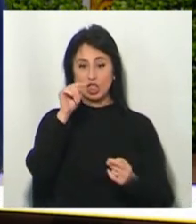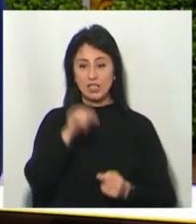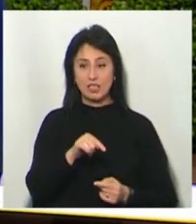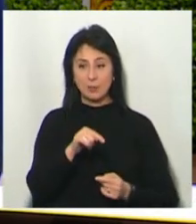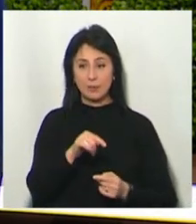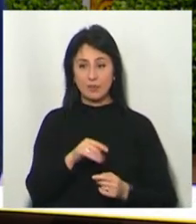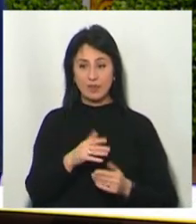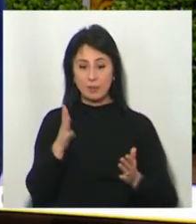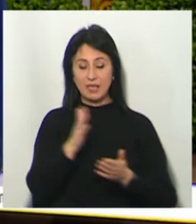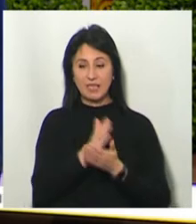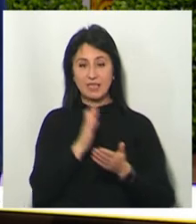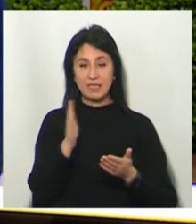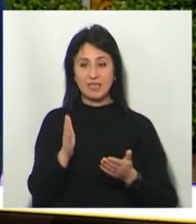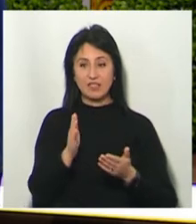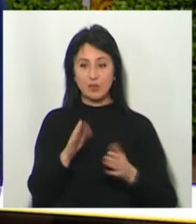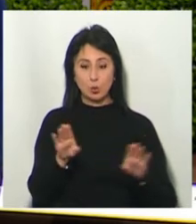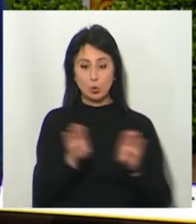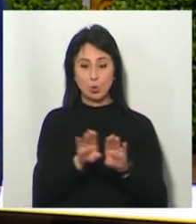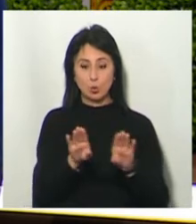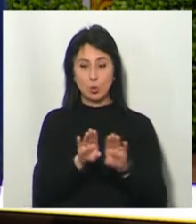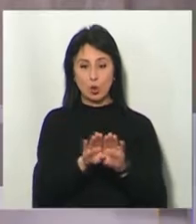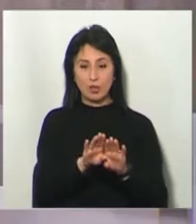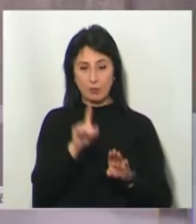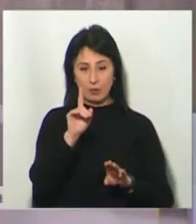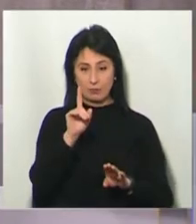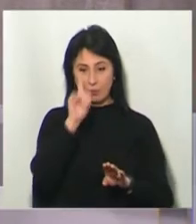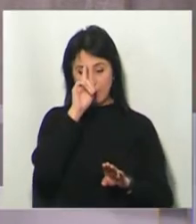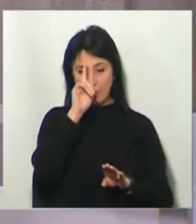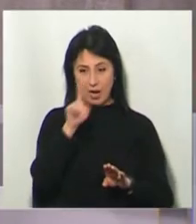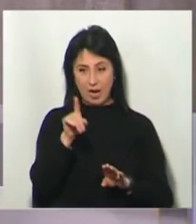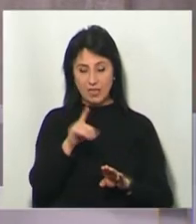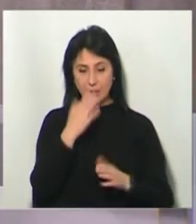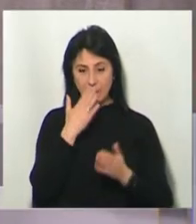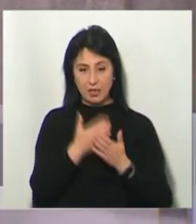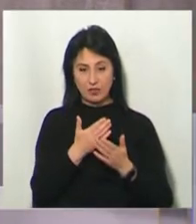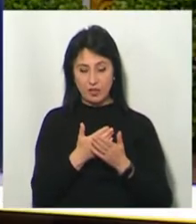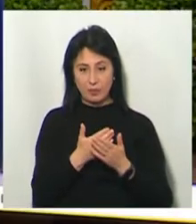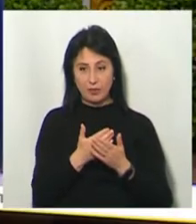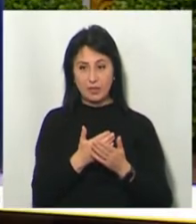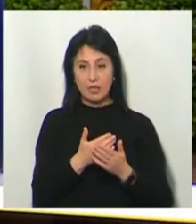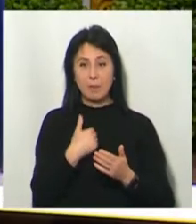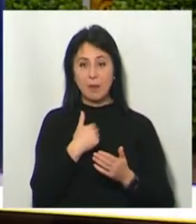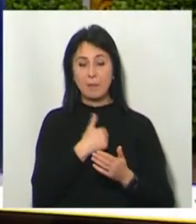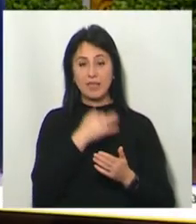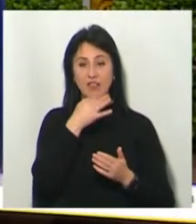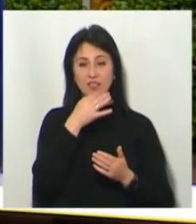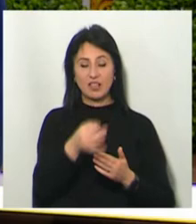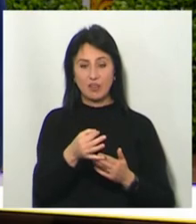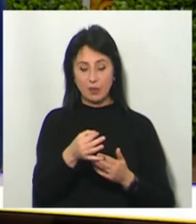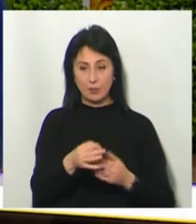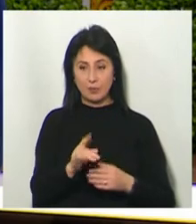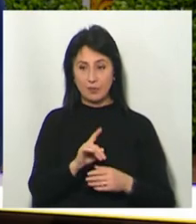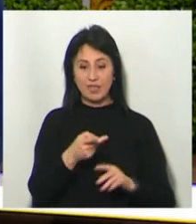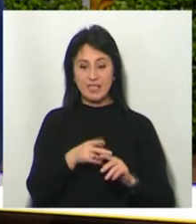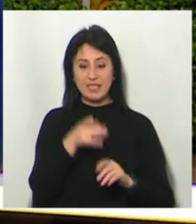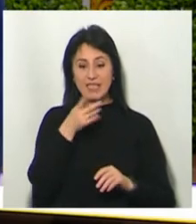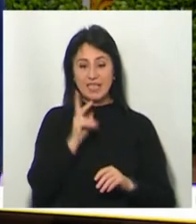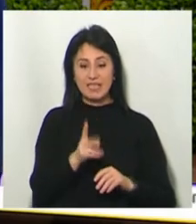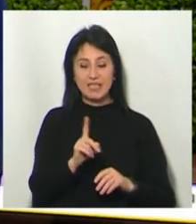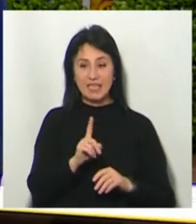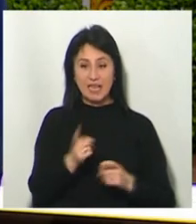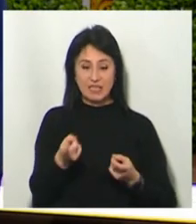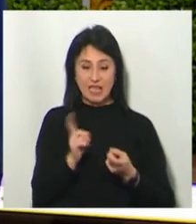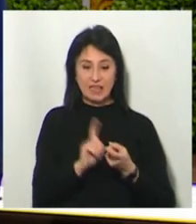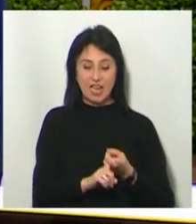bămișat, metilat ut oldebat hit kmișa se utcuat mama catcebis mai chuenebes. Anu, mă mîndau utcuarom, is risc ebirom